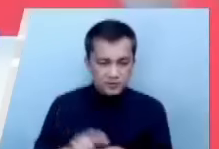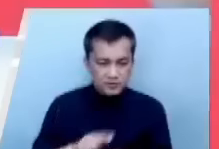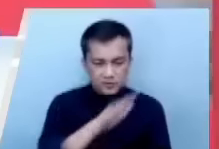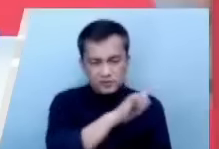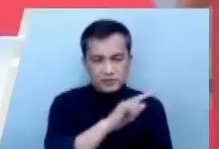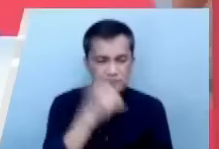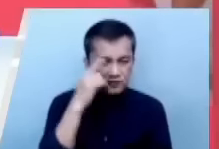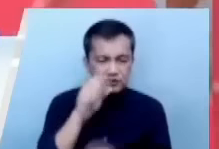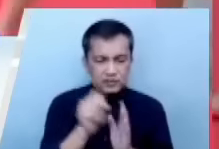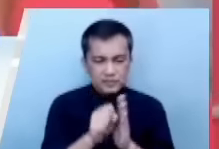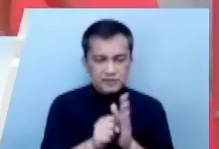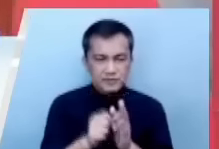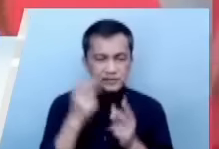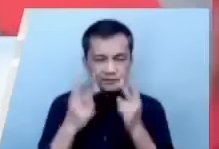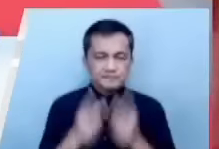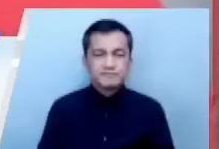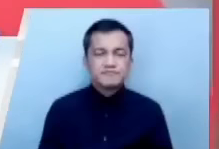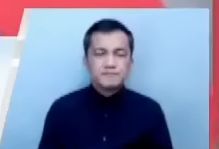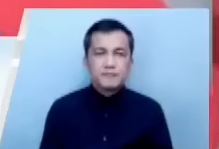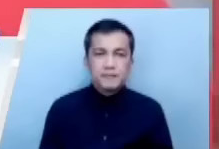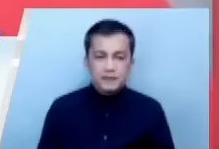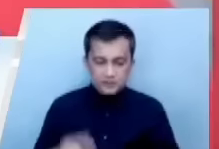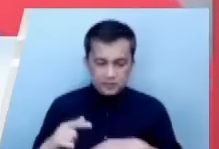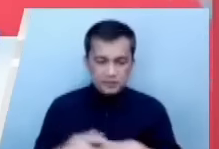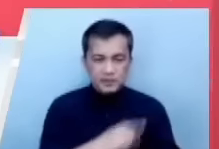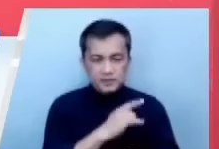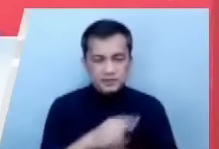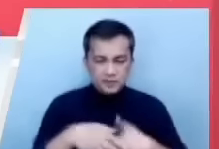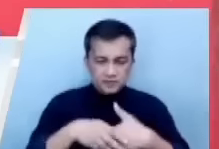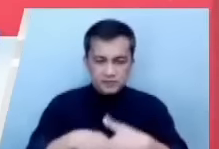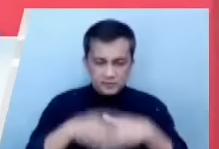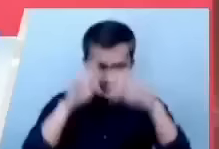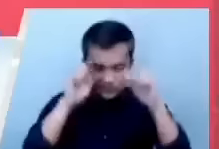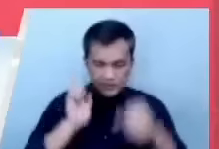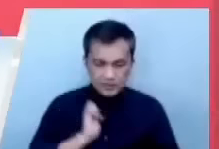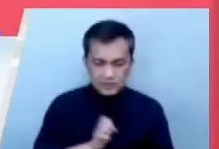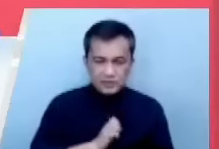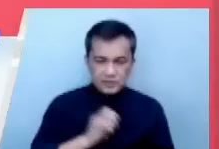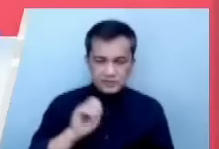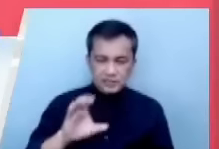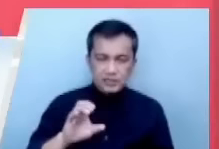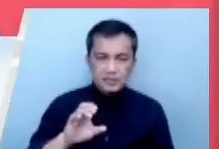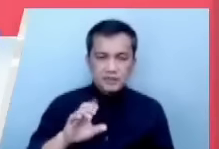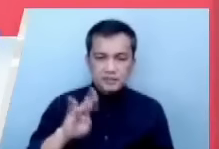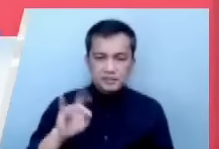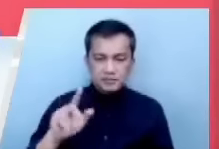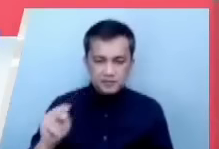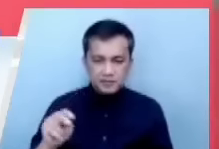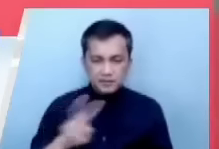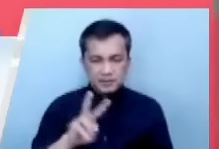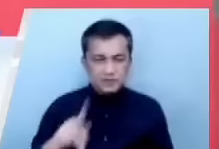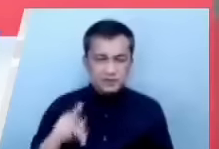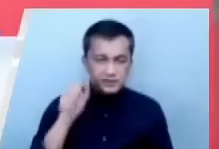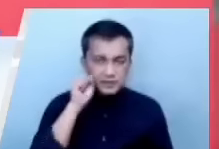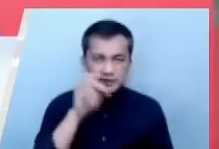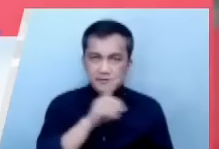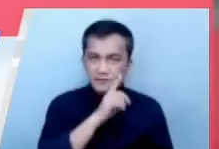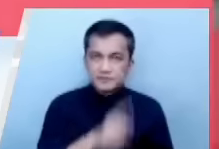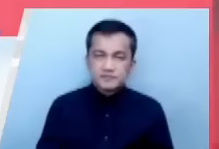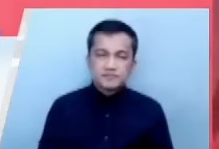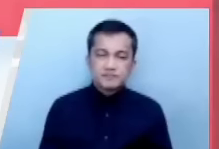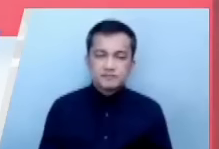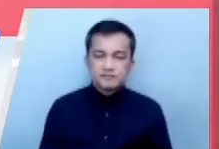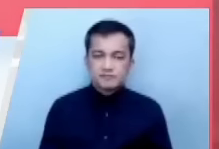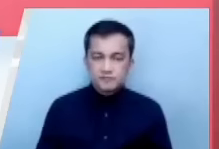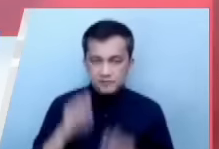visit. Sa tarmac, kinamayan ng Pangulo sina Executive Secretary Lucas Bersamin at VP Sara. Binati naman at bineso